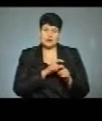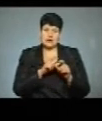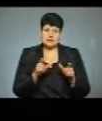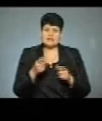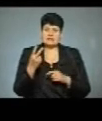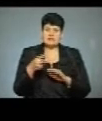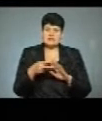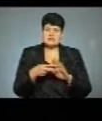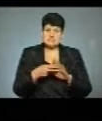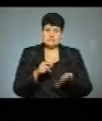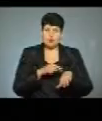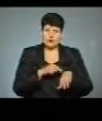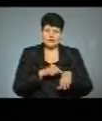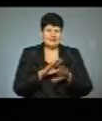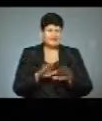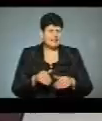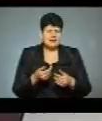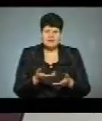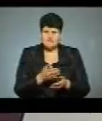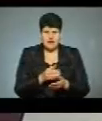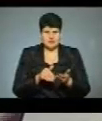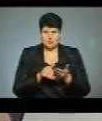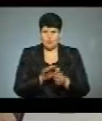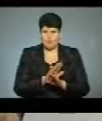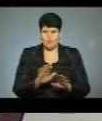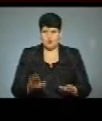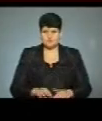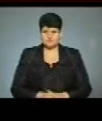де 27 годин не надавали допомогу.